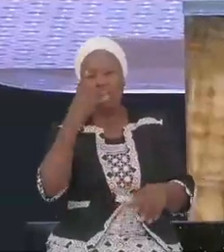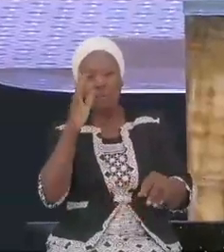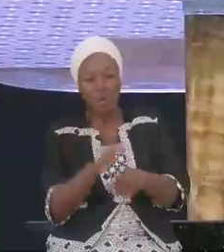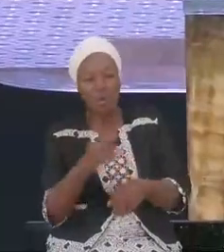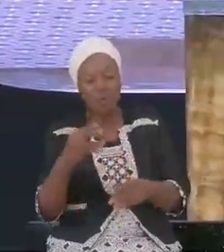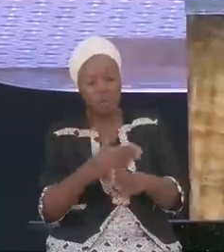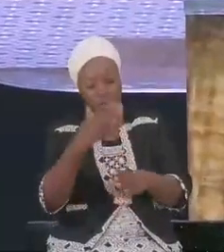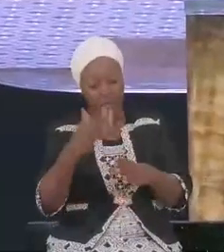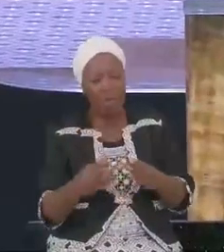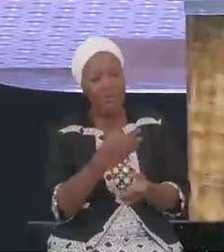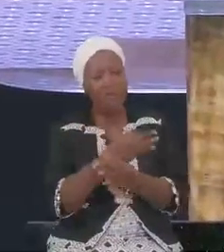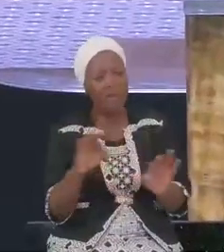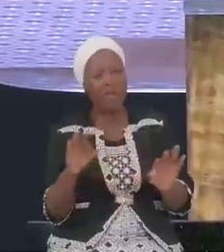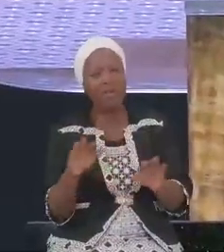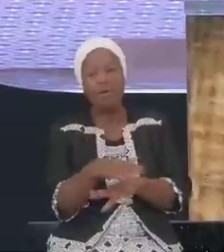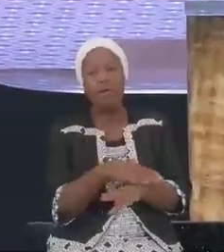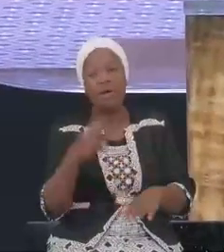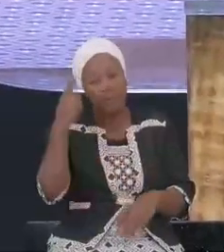de l'affranchissement total